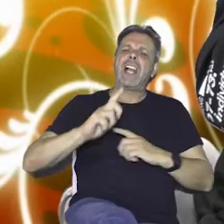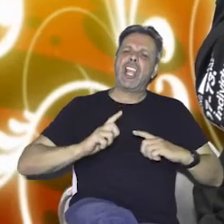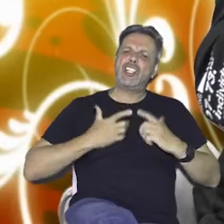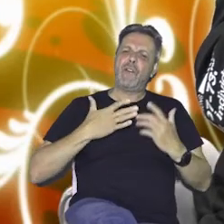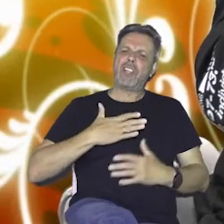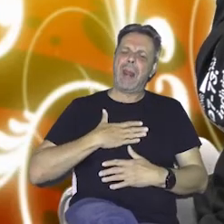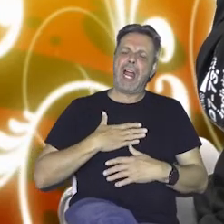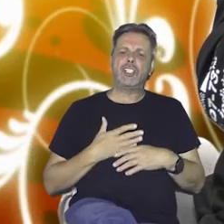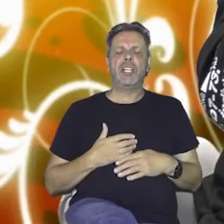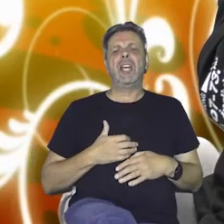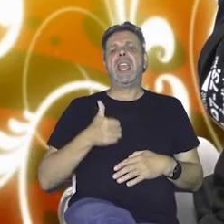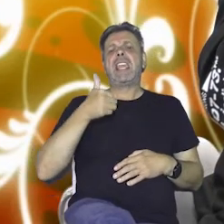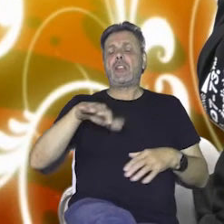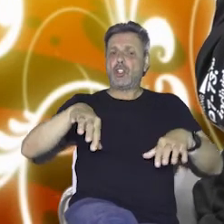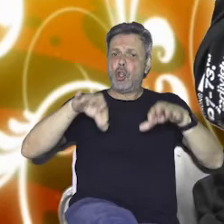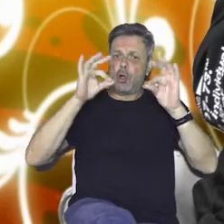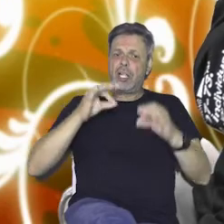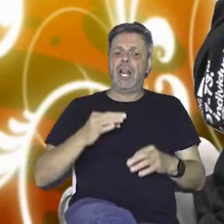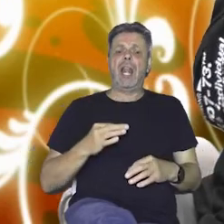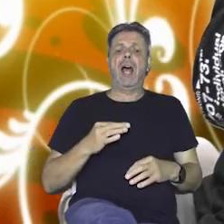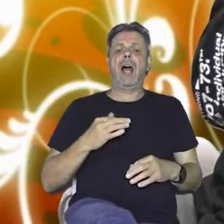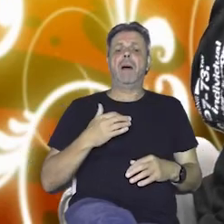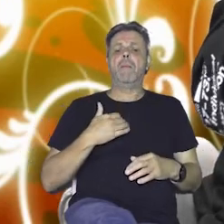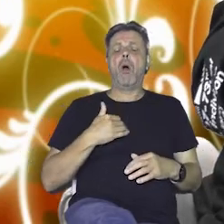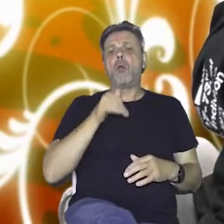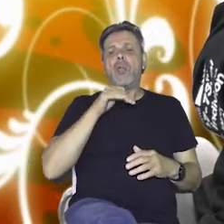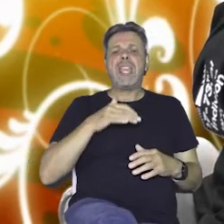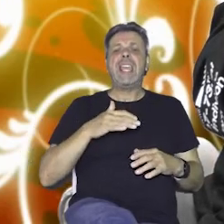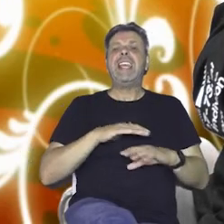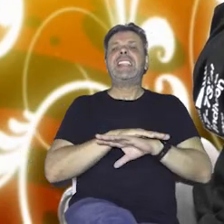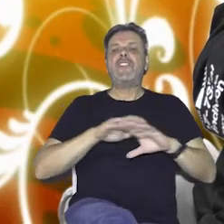je naš, jednu si otkrila boju i došla u ljubav moju.